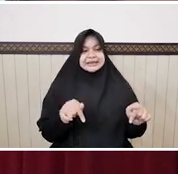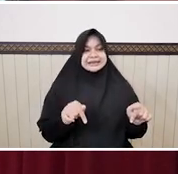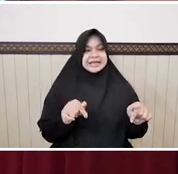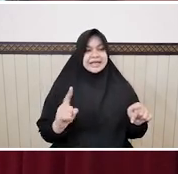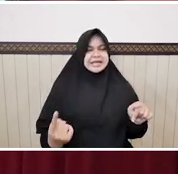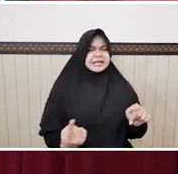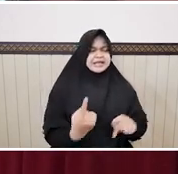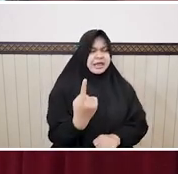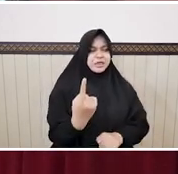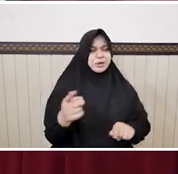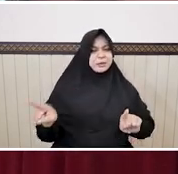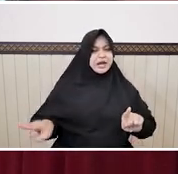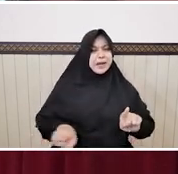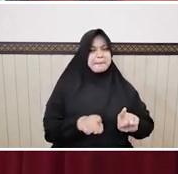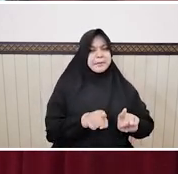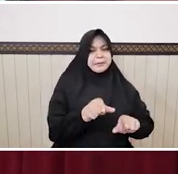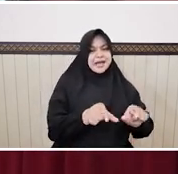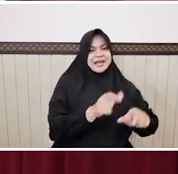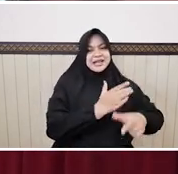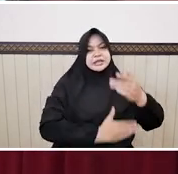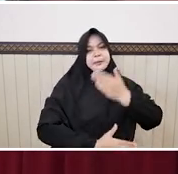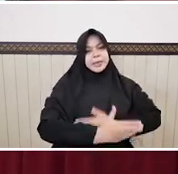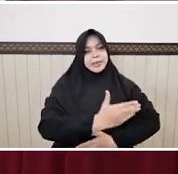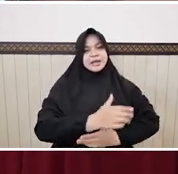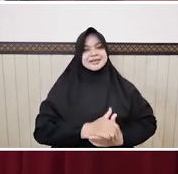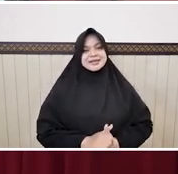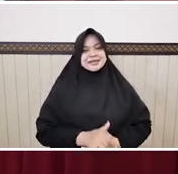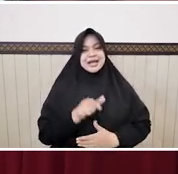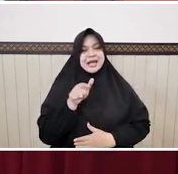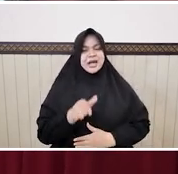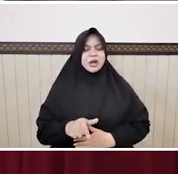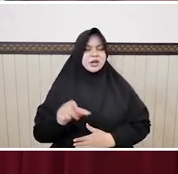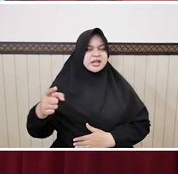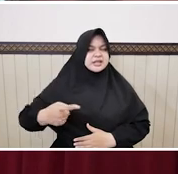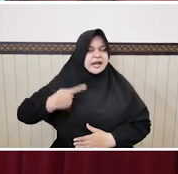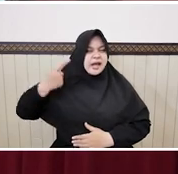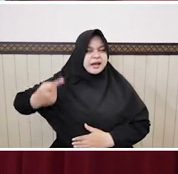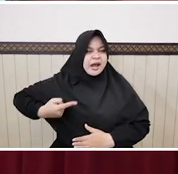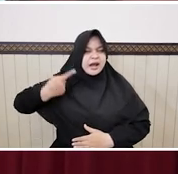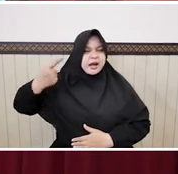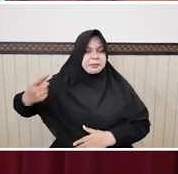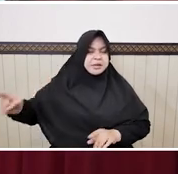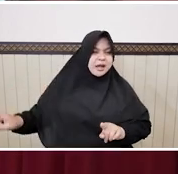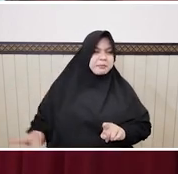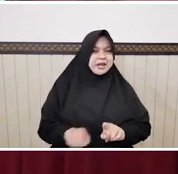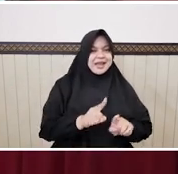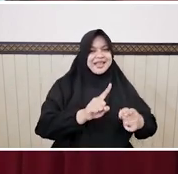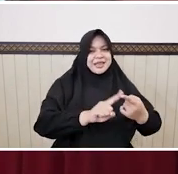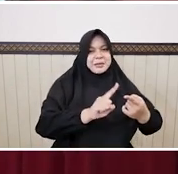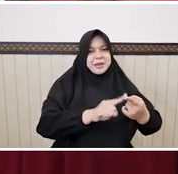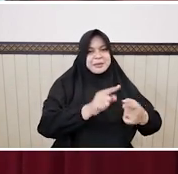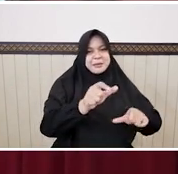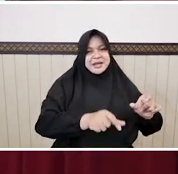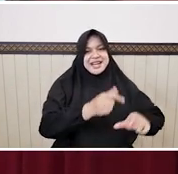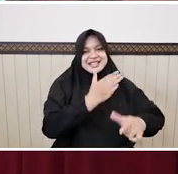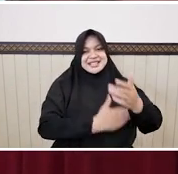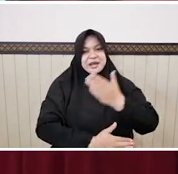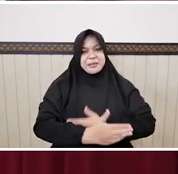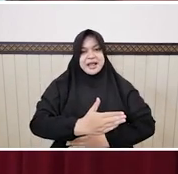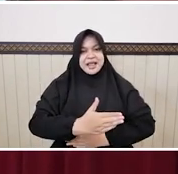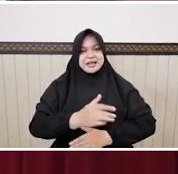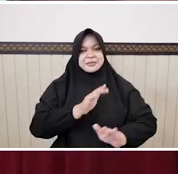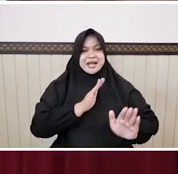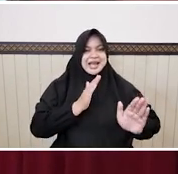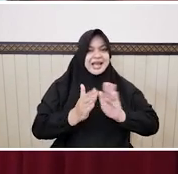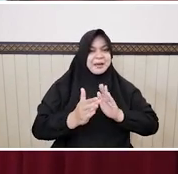salah satu pendamping disabilitas yang sehari-hari itu mendampingi kawan-kawan disabilitas yang berhadapan dengan